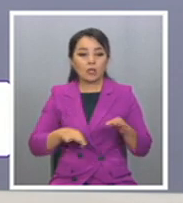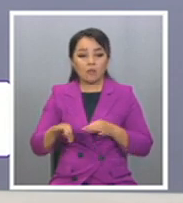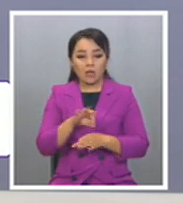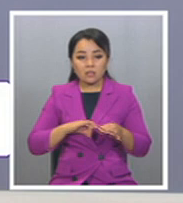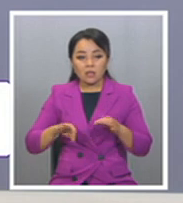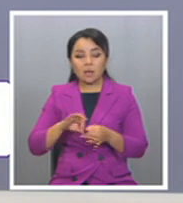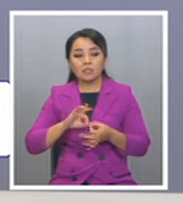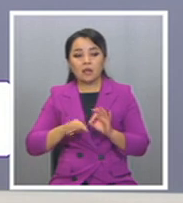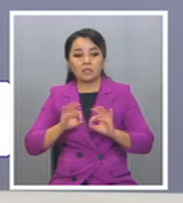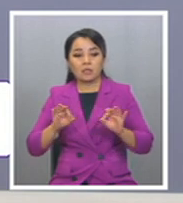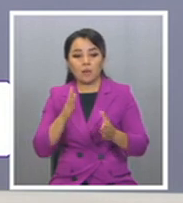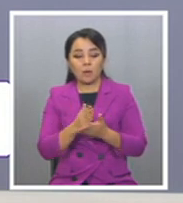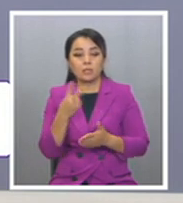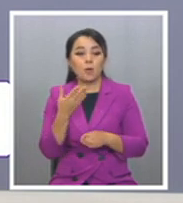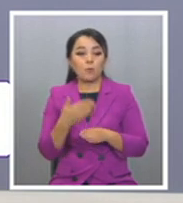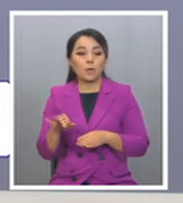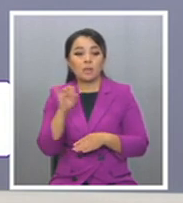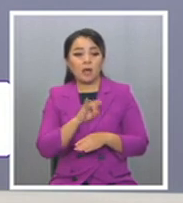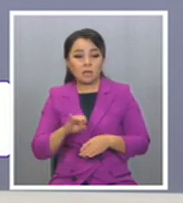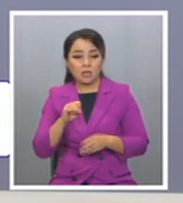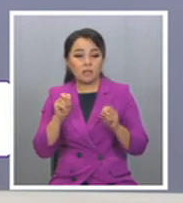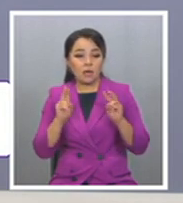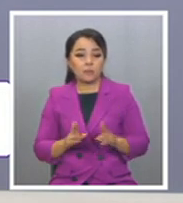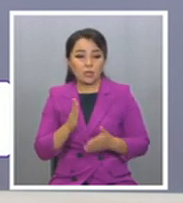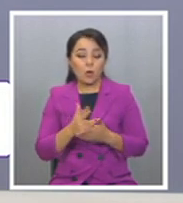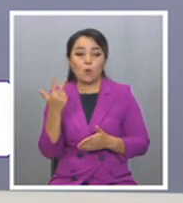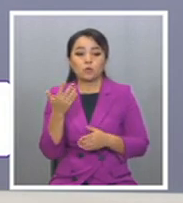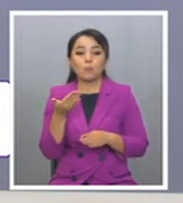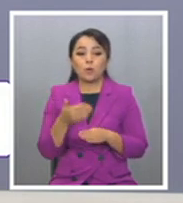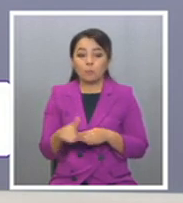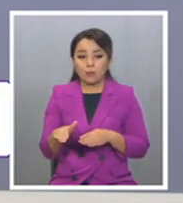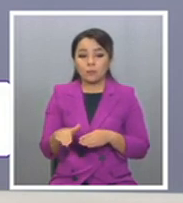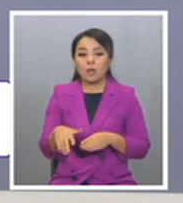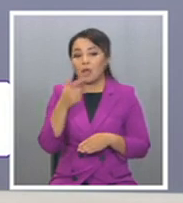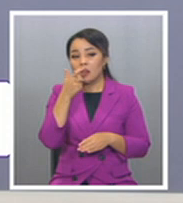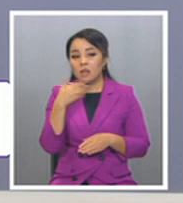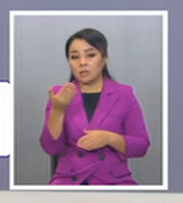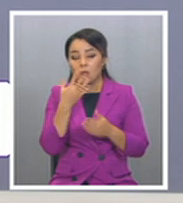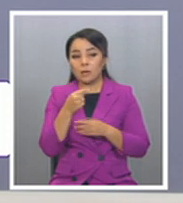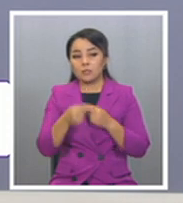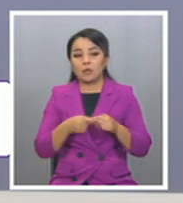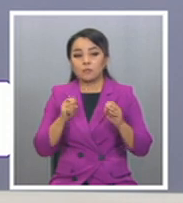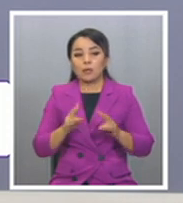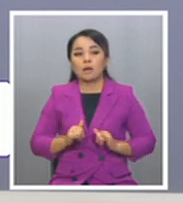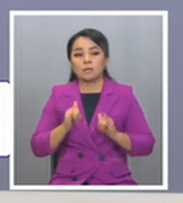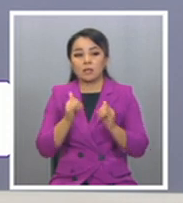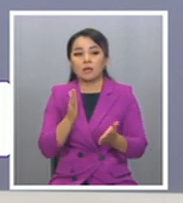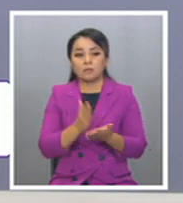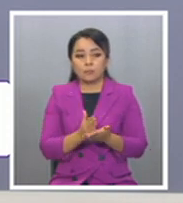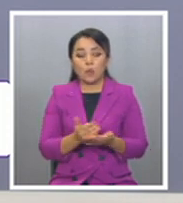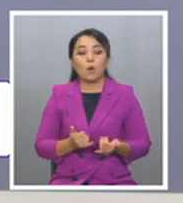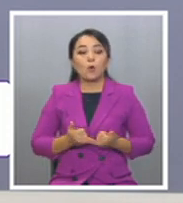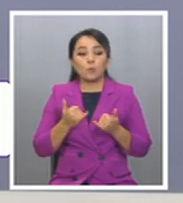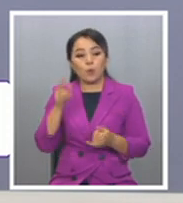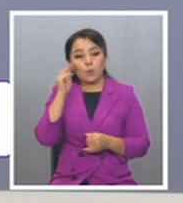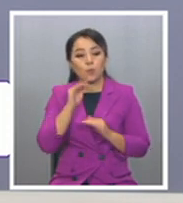жайлы, екінші бөлімі тарихына арналады, ал үшінші бөлімі этнографиясына арналады. Құрметті